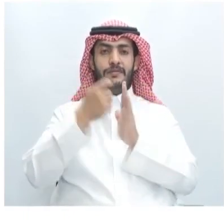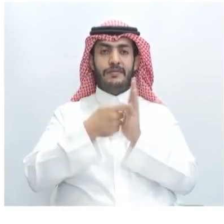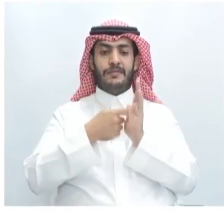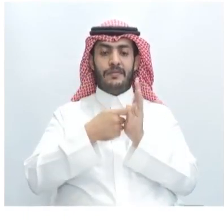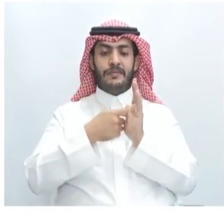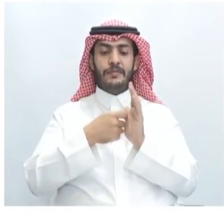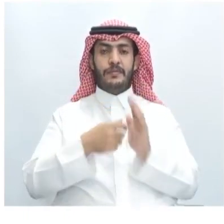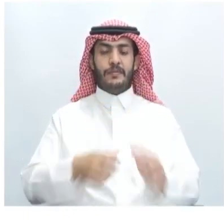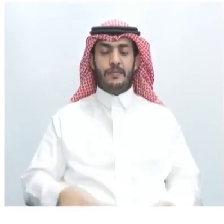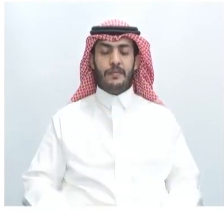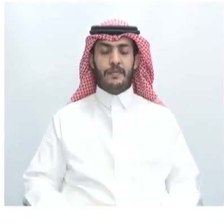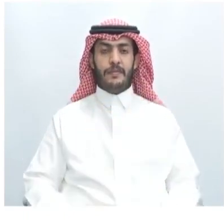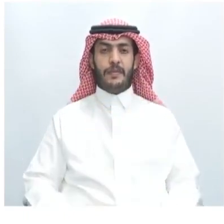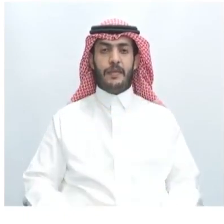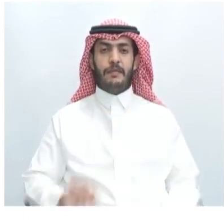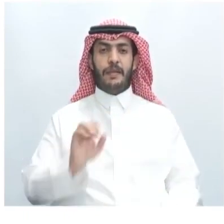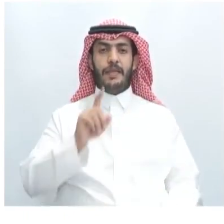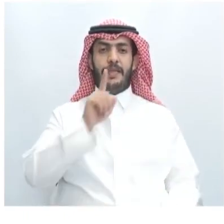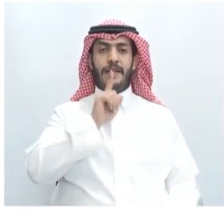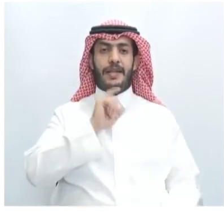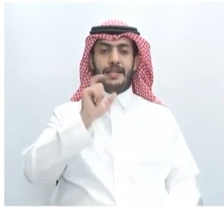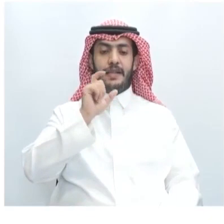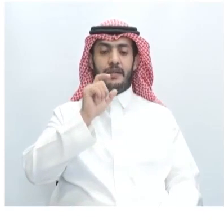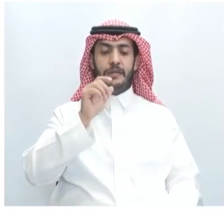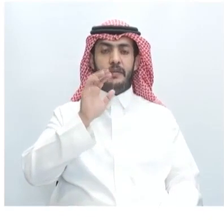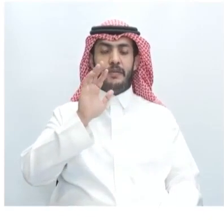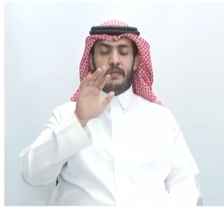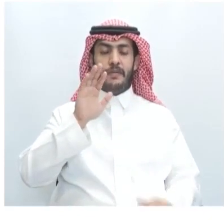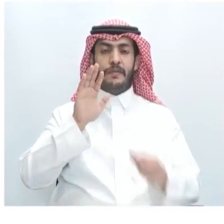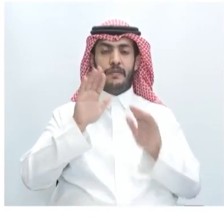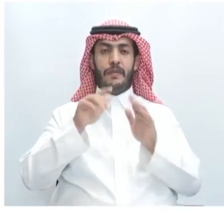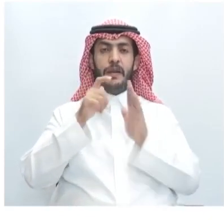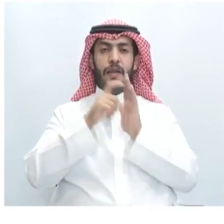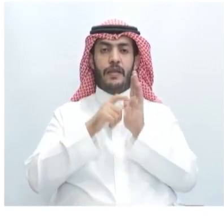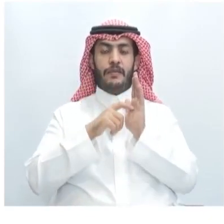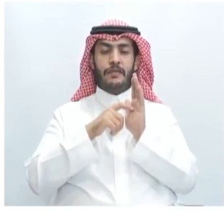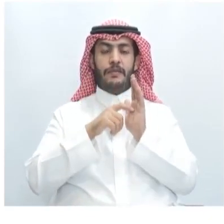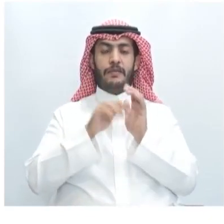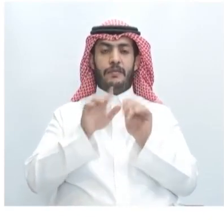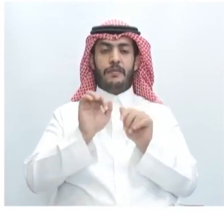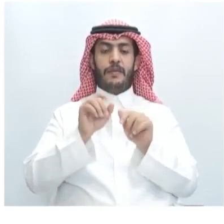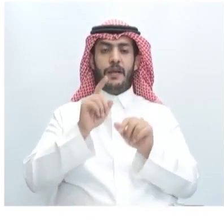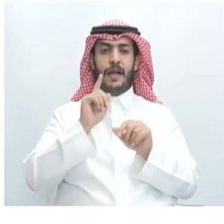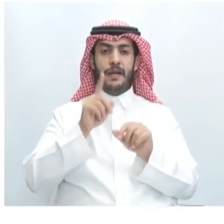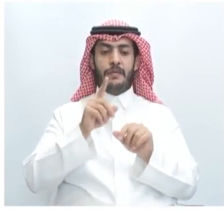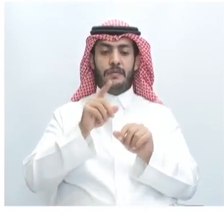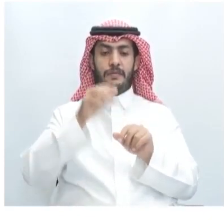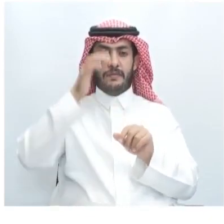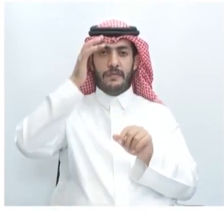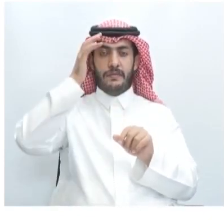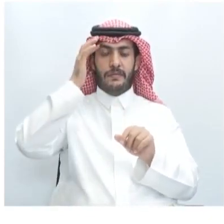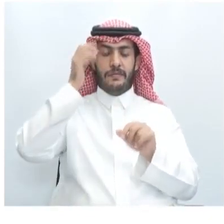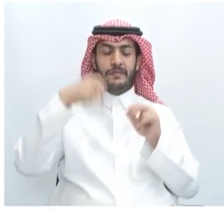ايضا ناخذها من التاريخ الاسلامي فيوجد هناك انظمه مرئيه في هذا الامر فلو